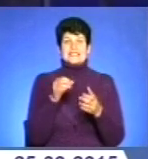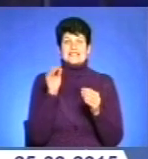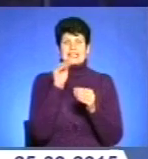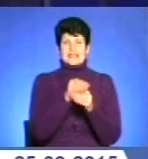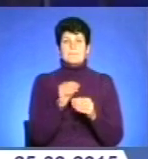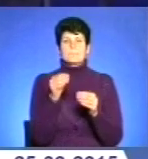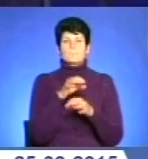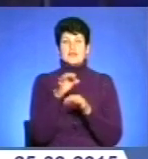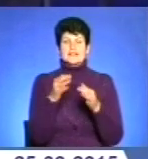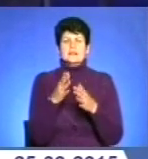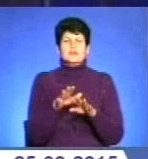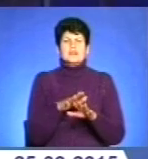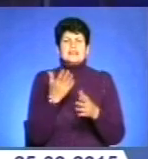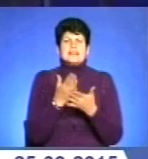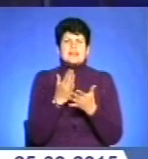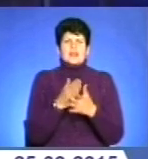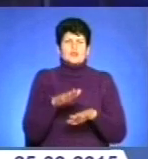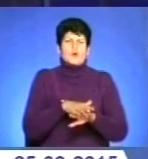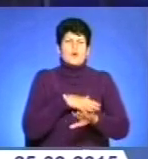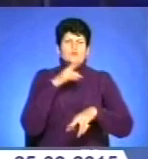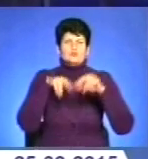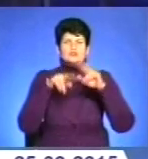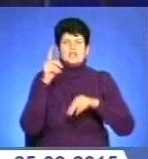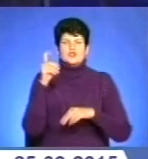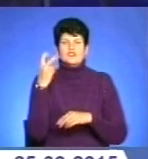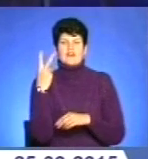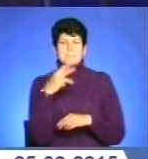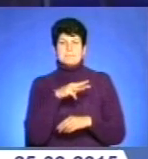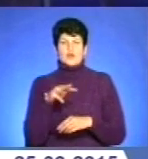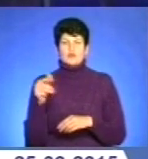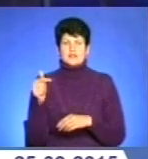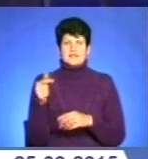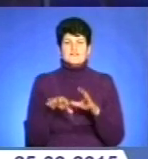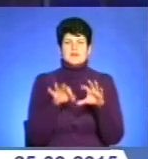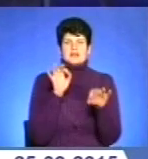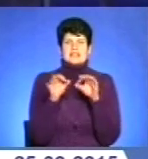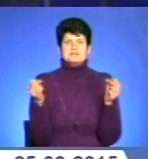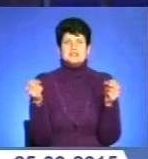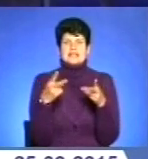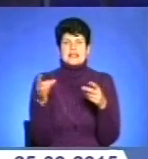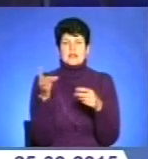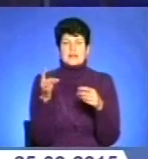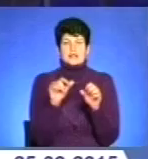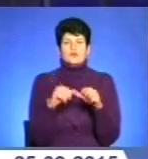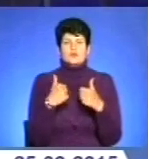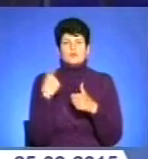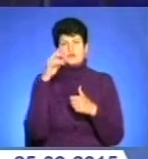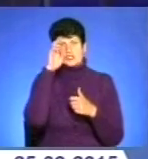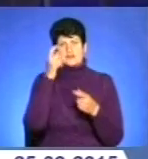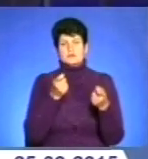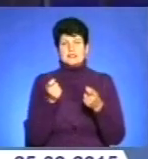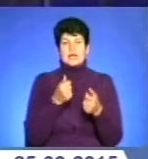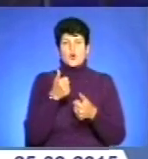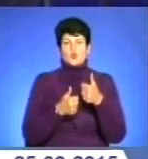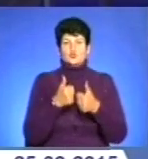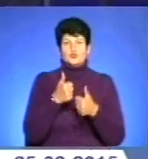яких є довгобудами, на суму майже 102 мільйони гривень. Ці проєкти вибирала спеціальна регіональна комісія обласної державної адміністрації на